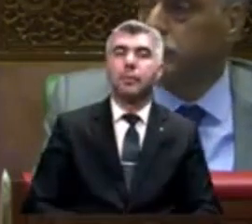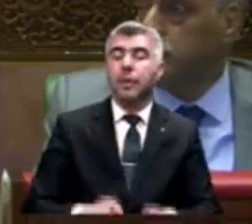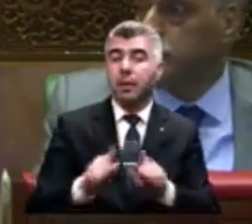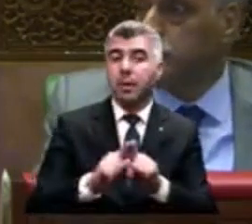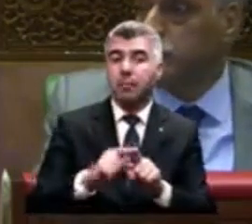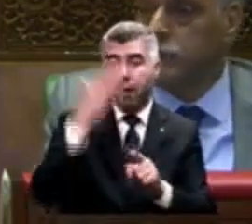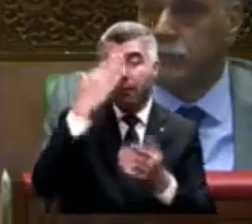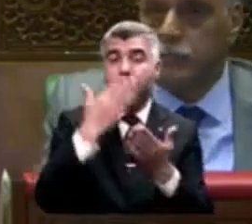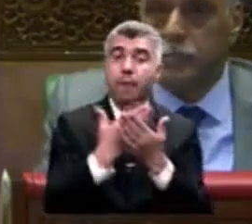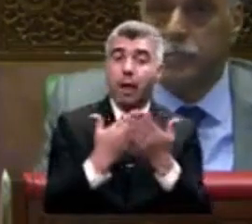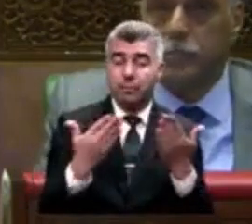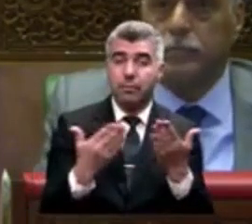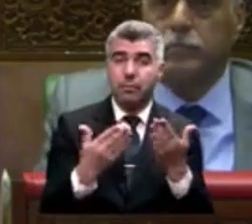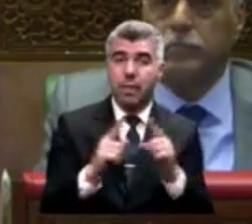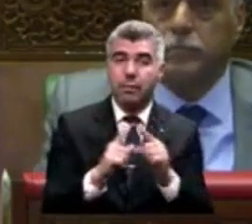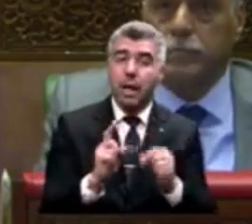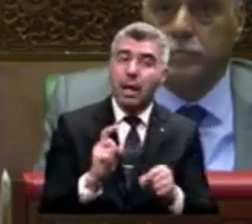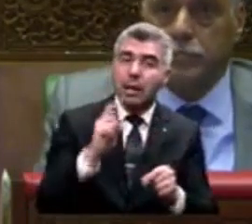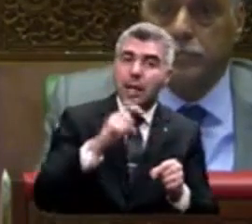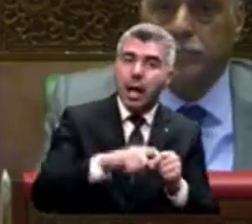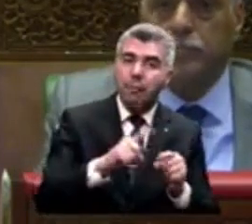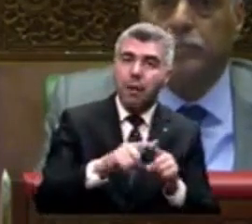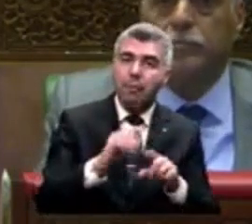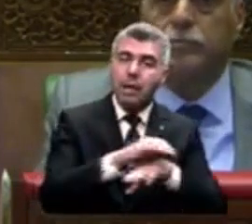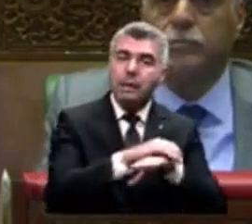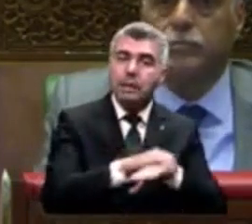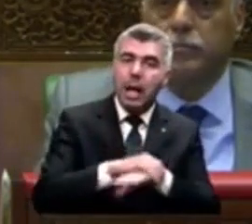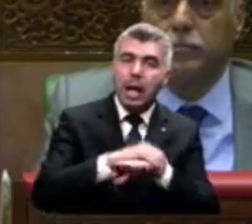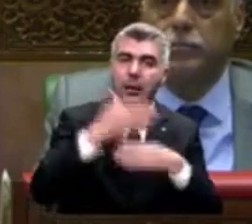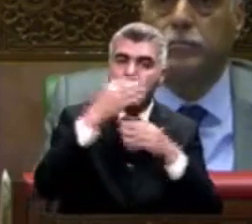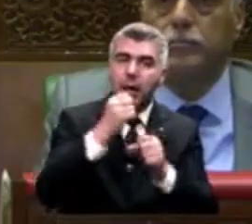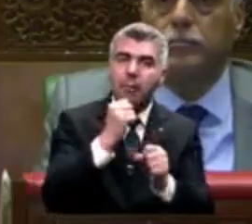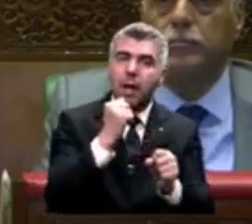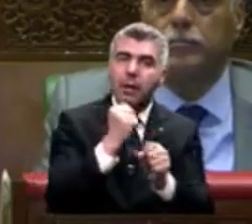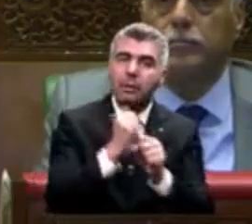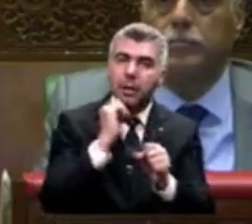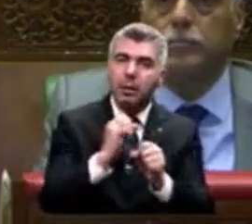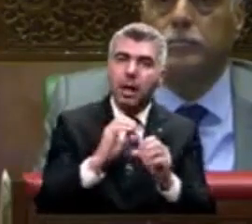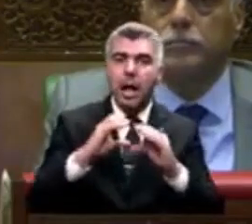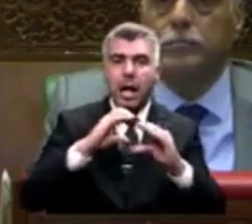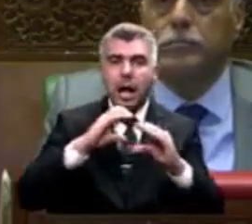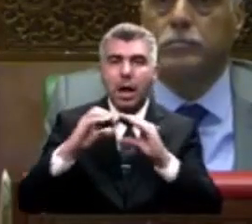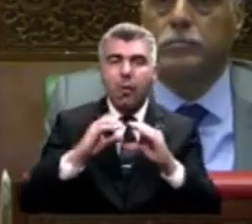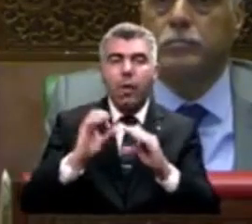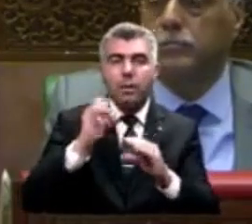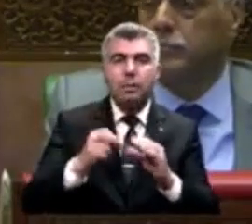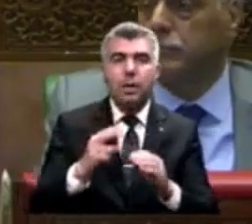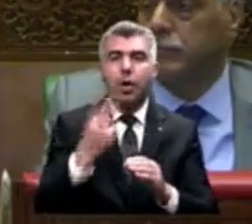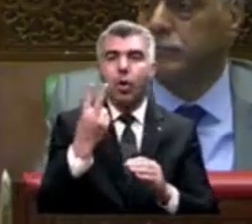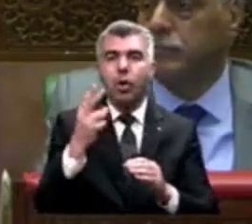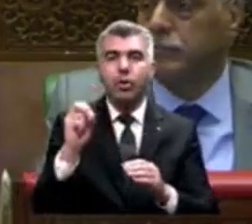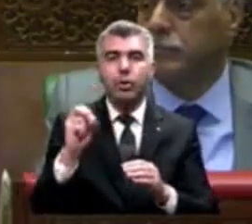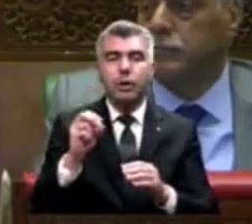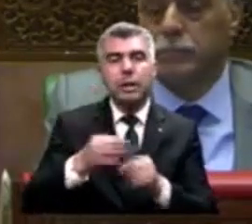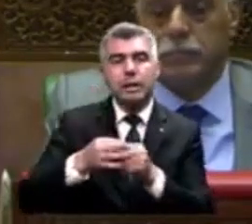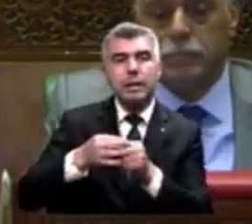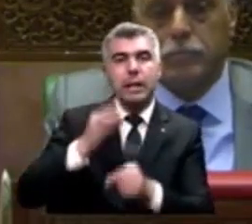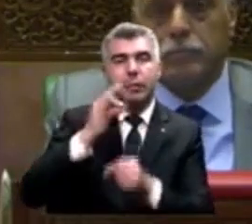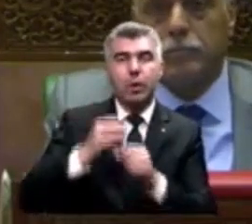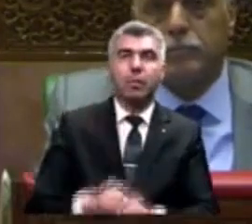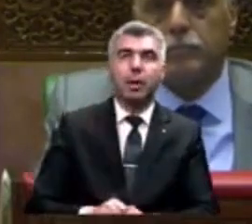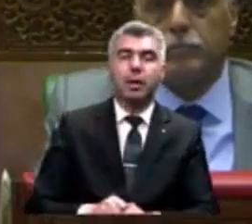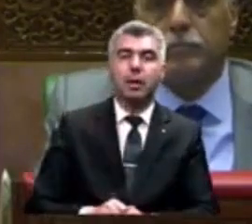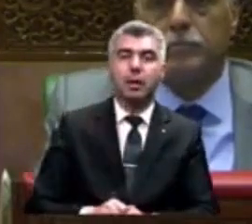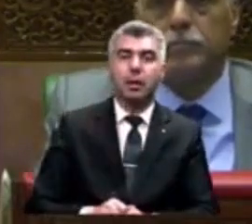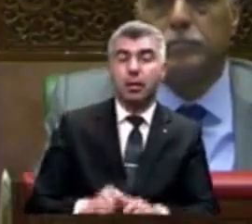نفهموا أن الحركة النقابية على رأس الاتحاد المغربي للشغل كانت تؤمن بفضيلة الحوار إلى نهار 20 شتنبير.